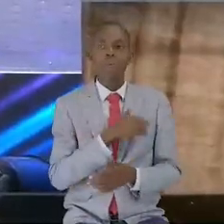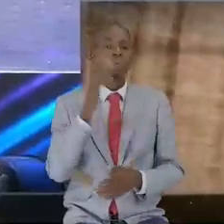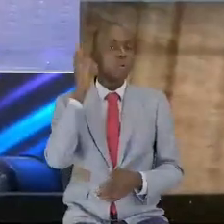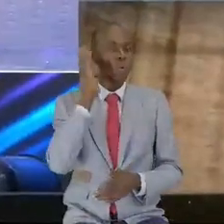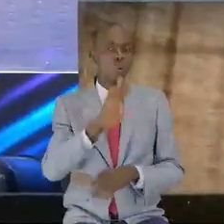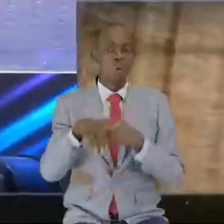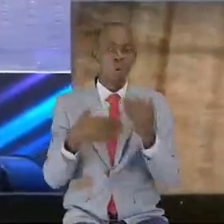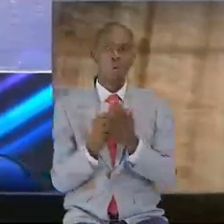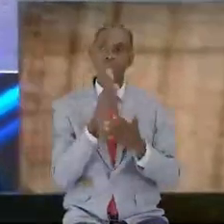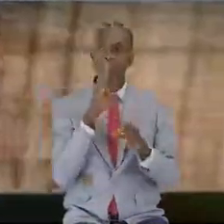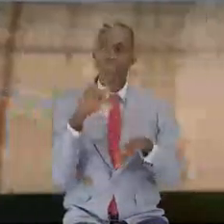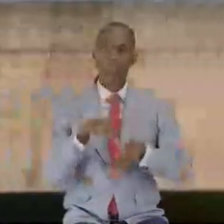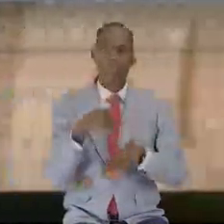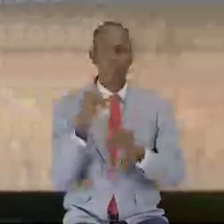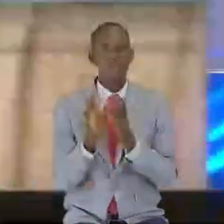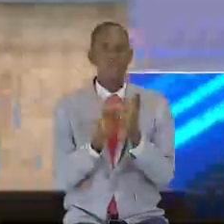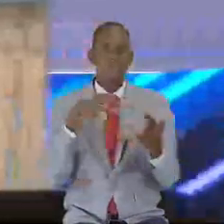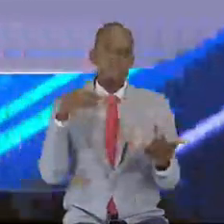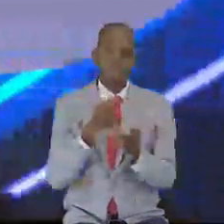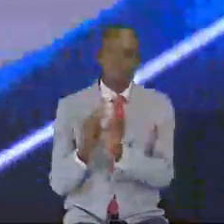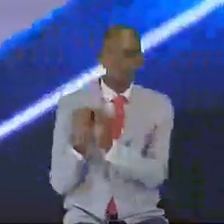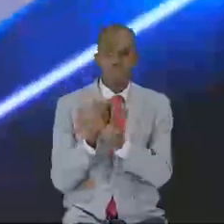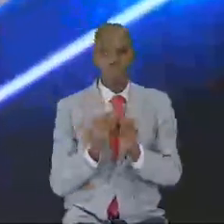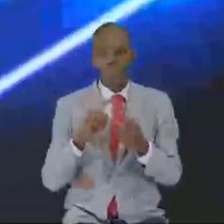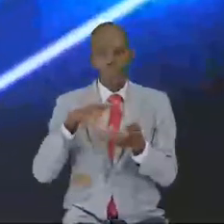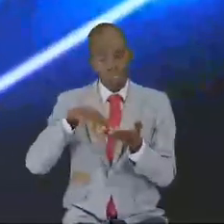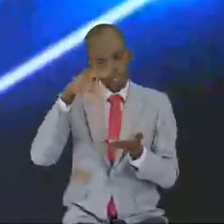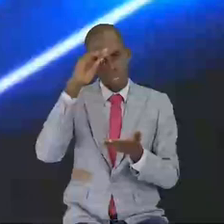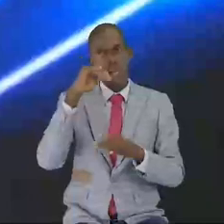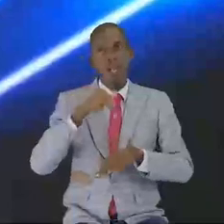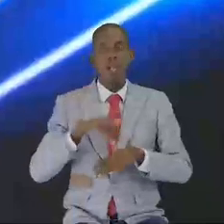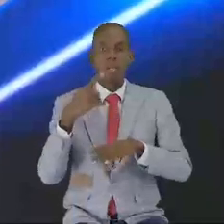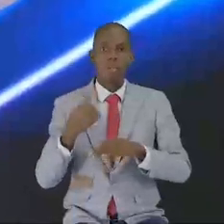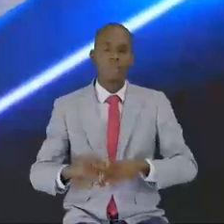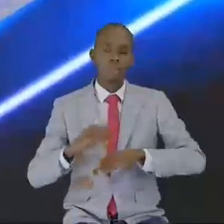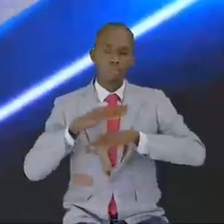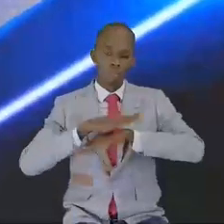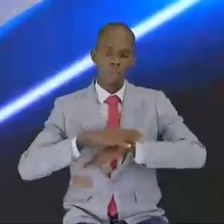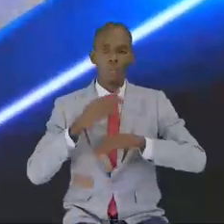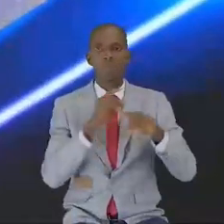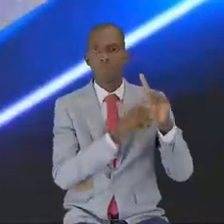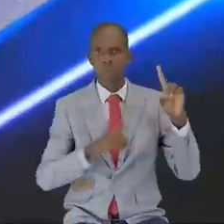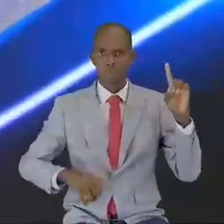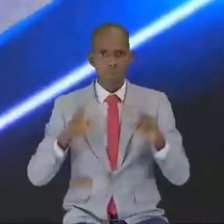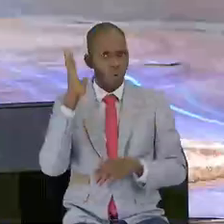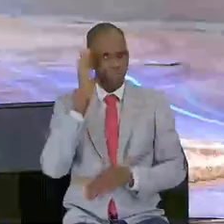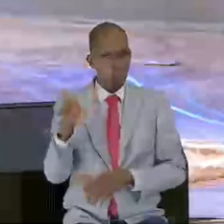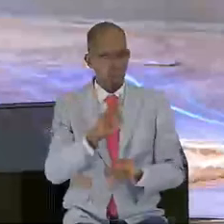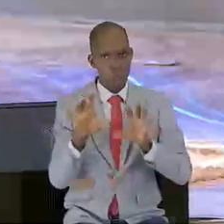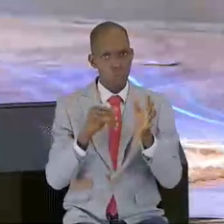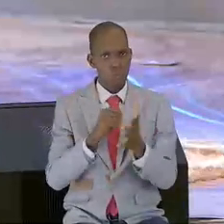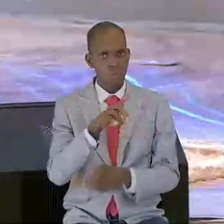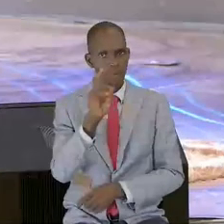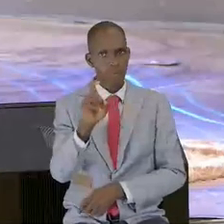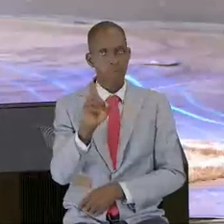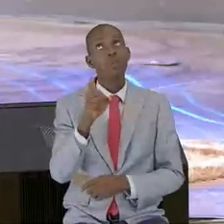biblique ensemble pour apprendre à la même table du Seigneur. Est-ce que vous le ferez? Dieu